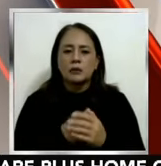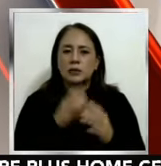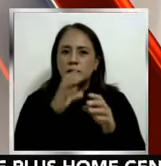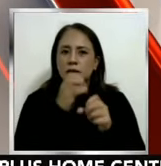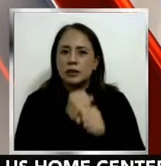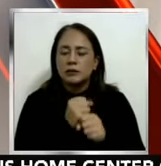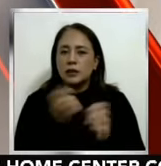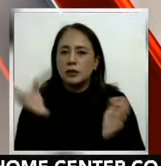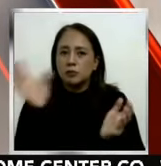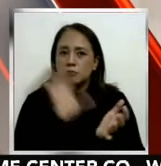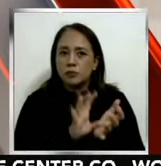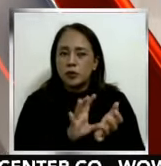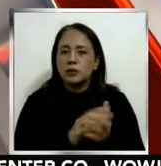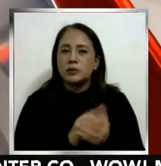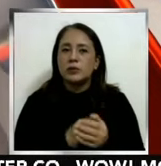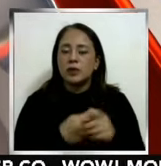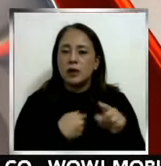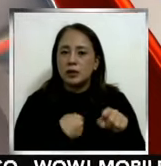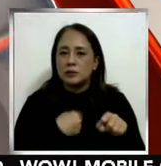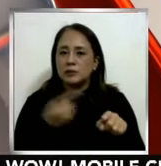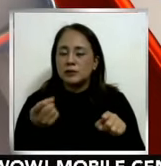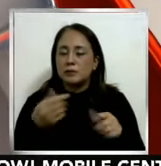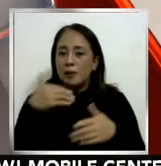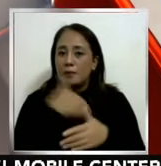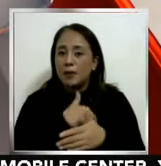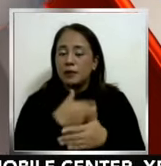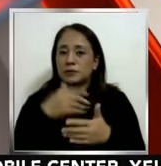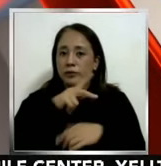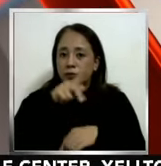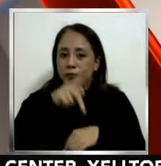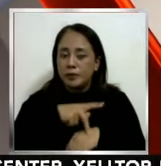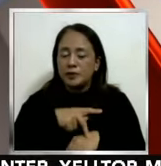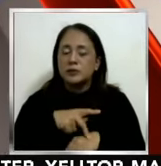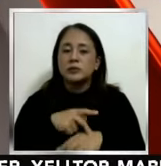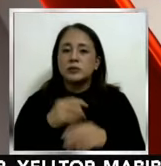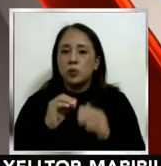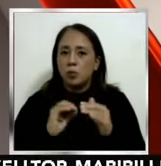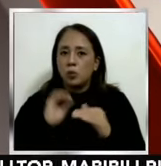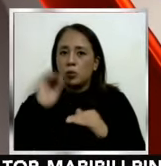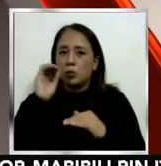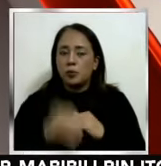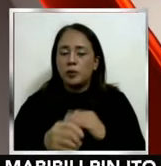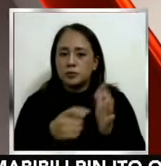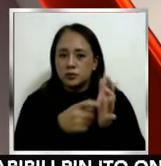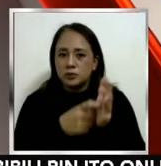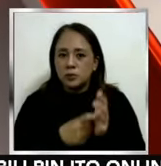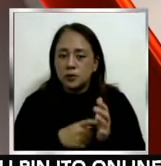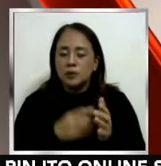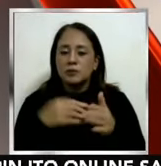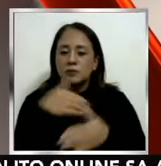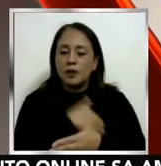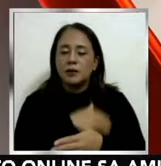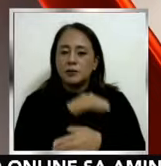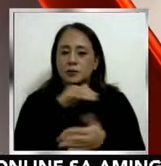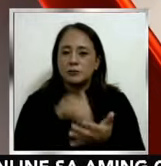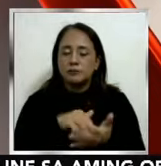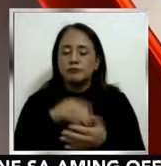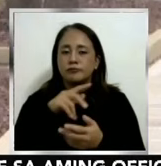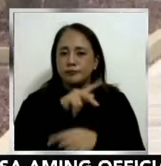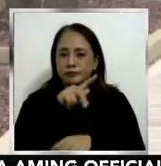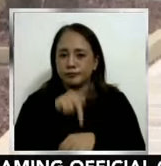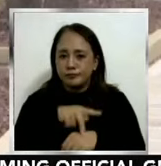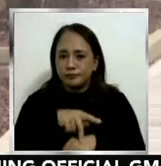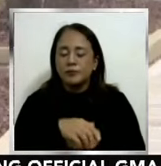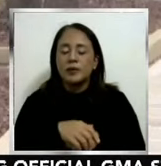at liquidity ratios ng mga bangko sa bansa, lalampas pa raw sa mga requirement ng Bangko Sentral ng Pilipinas. Noong